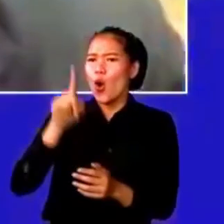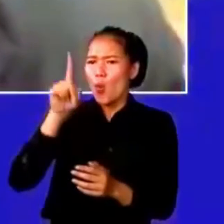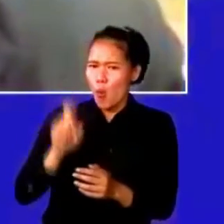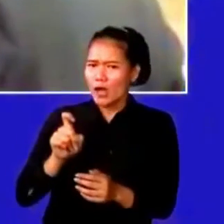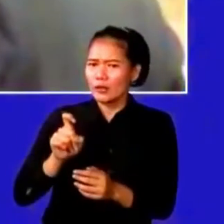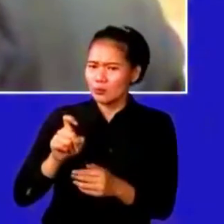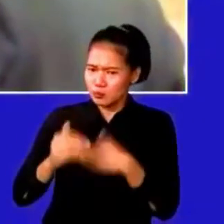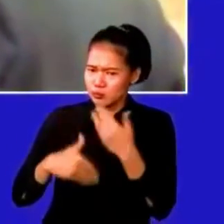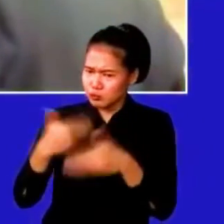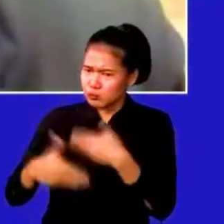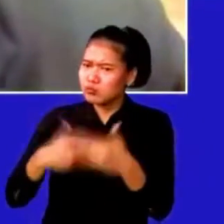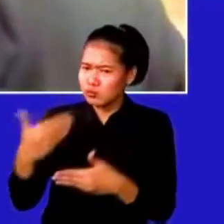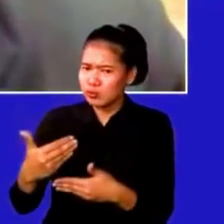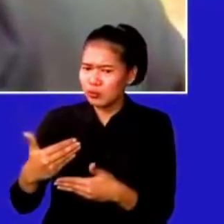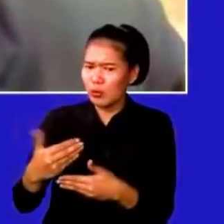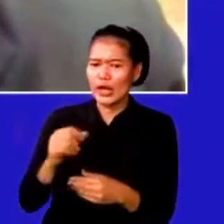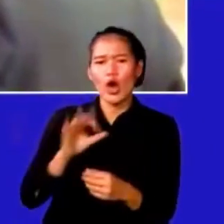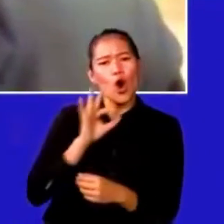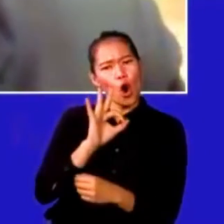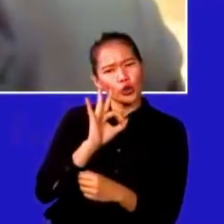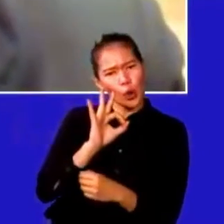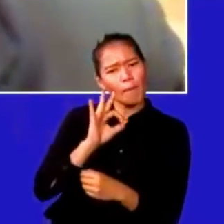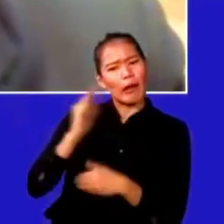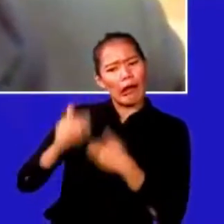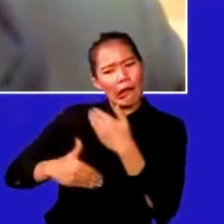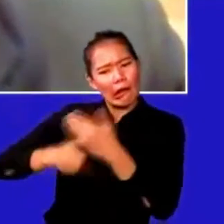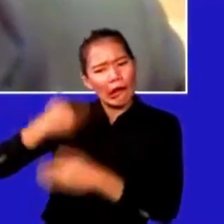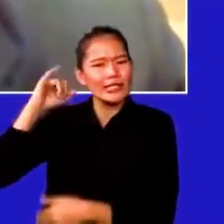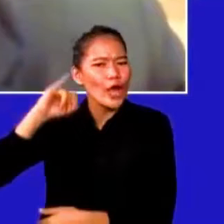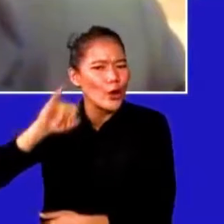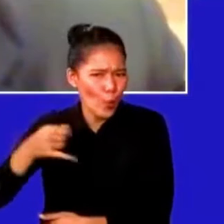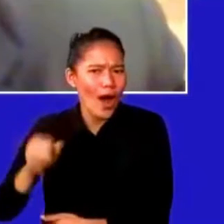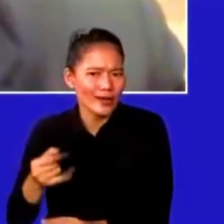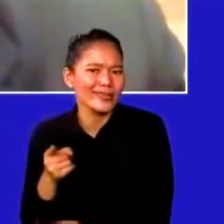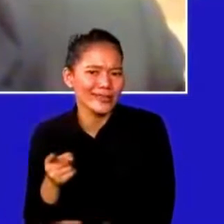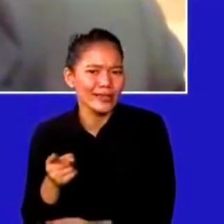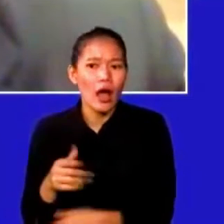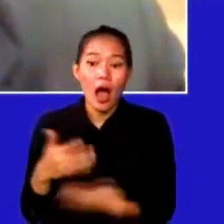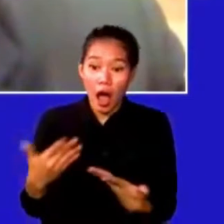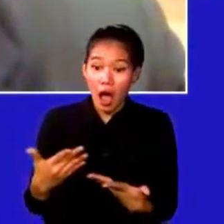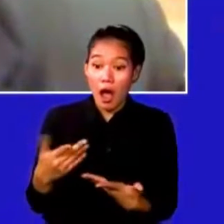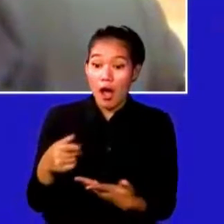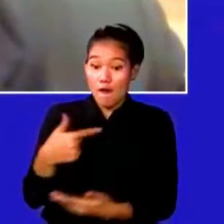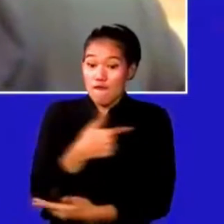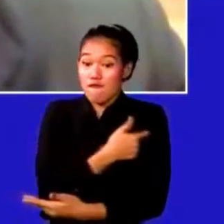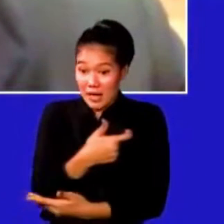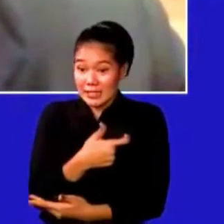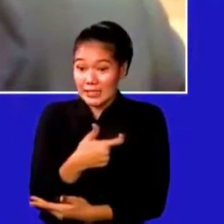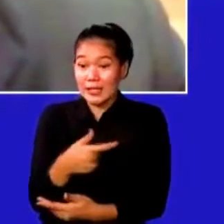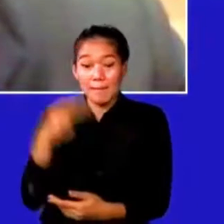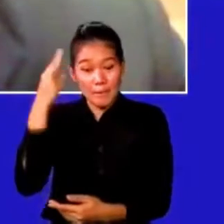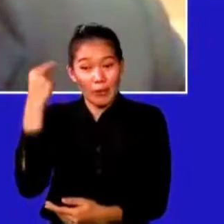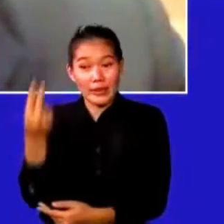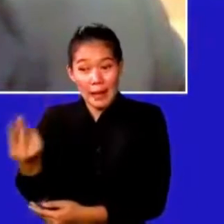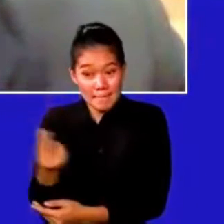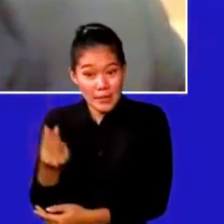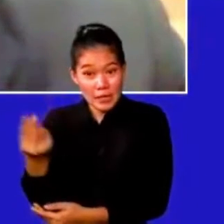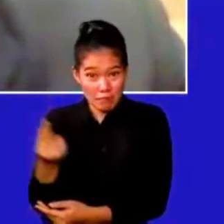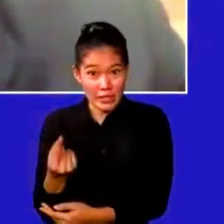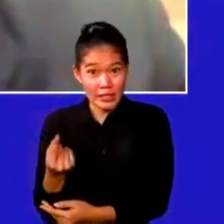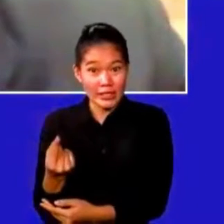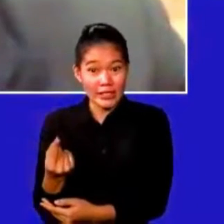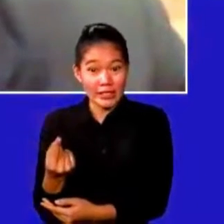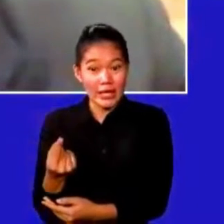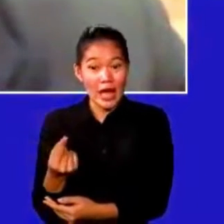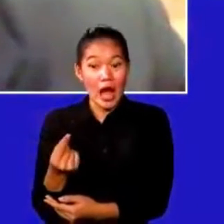sejak Oktober hingga Januari kemarin Iya dokternya Aamir Khan atas Apakah semua vaksin yang Rencananya akan dibeli pemerintah ini akan dilakukan